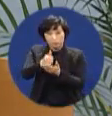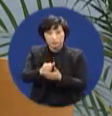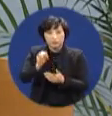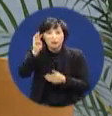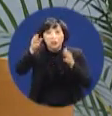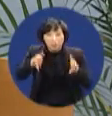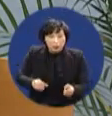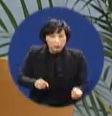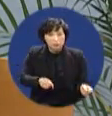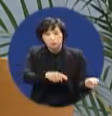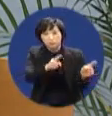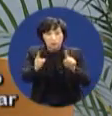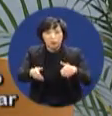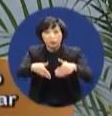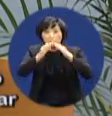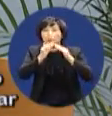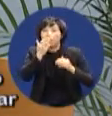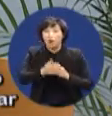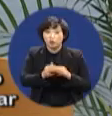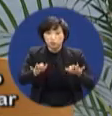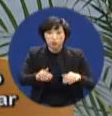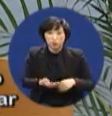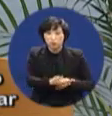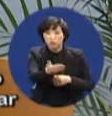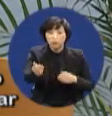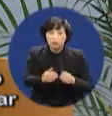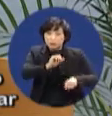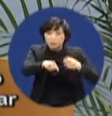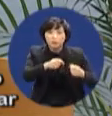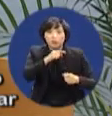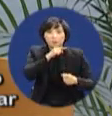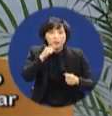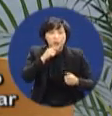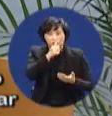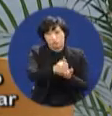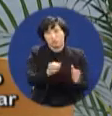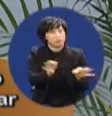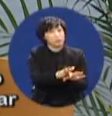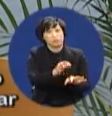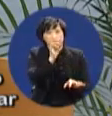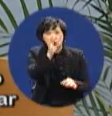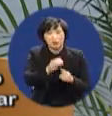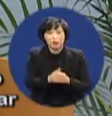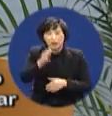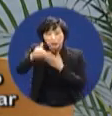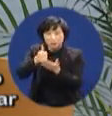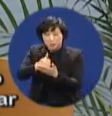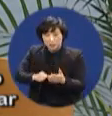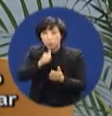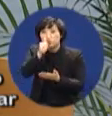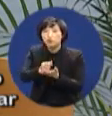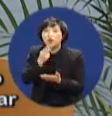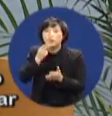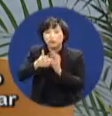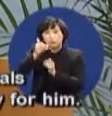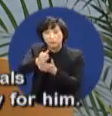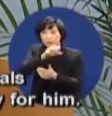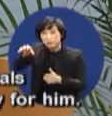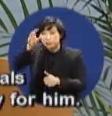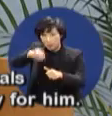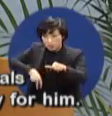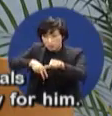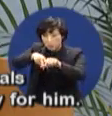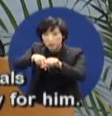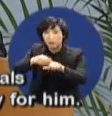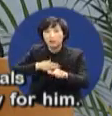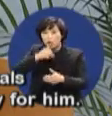짓게. 짐승의 피가 죄를 할 수 없고 죄를 없이 할 수 없고 하나님의 아들 죄 없는 그분이 십자가에 달려서